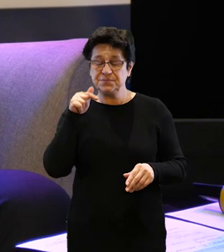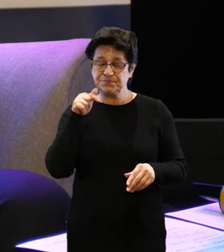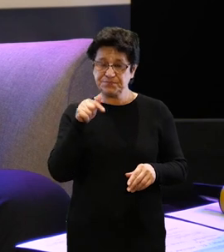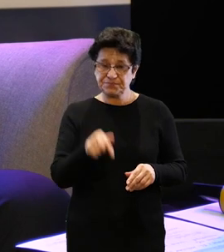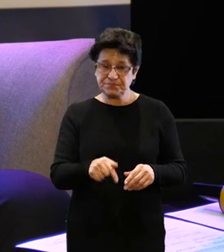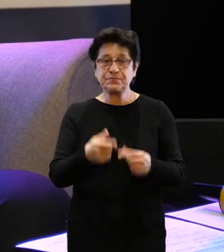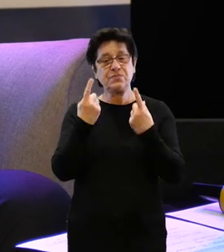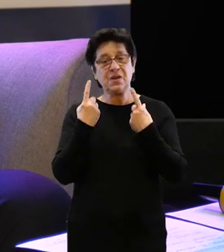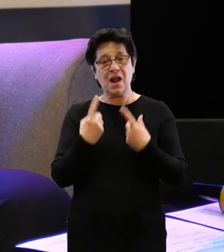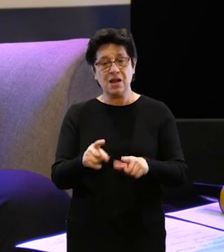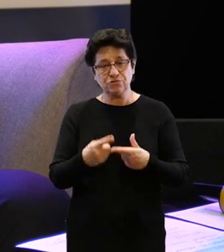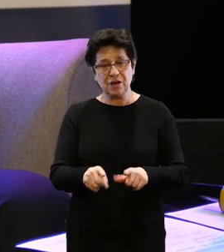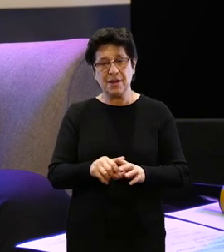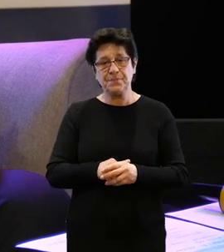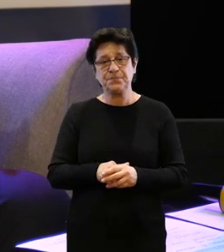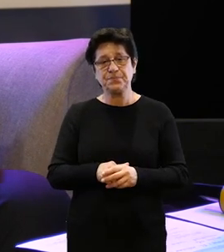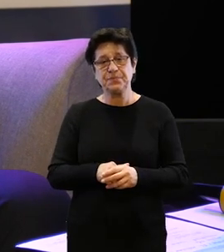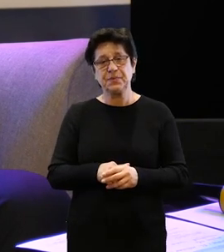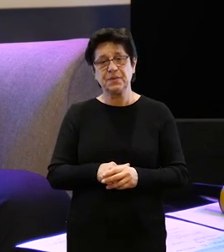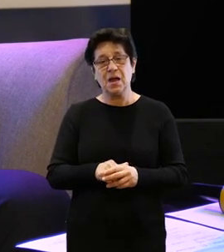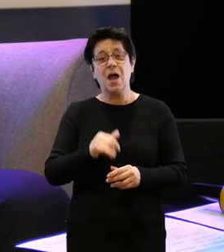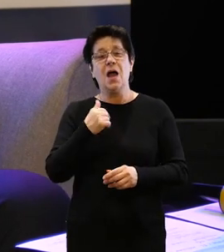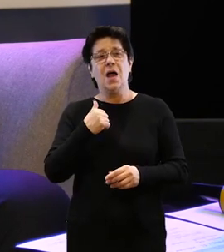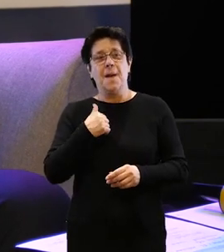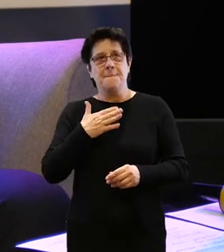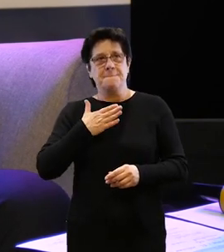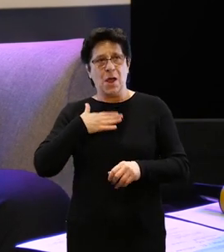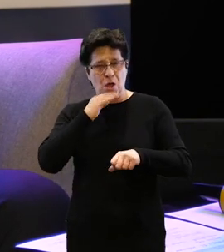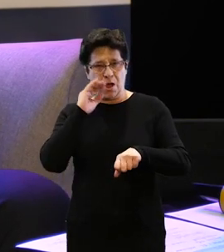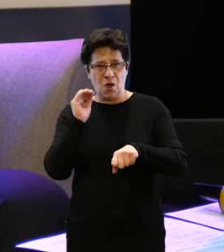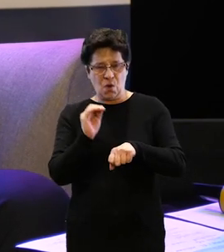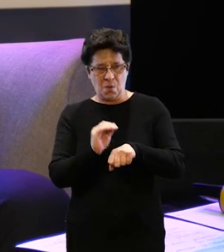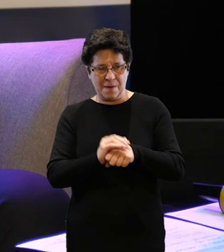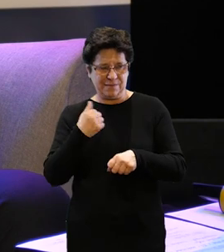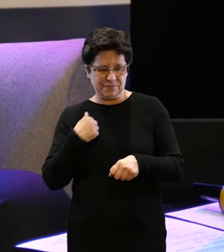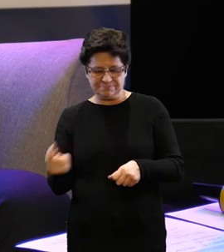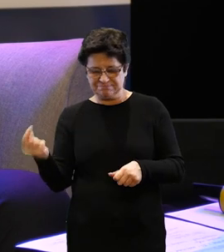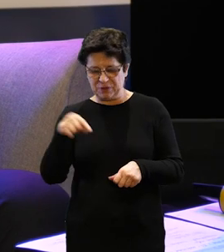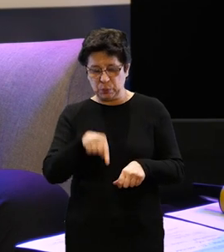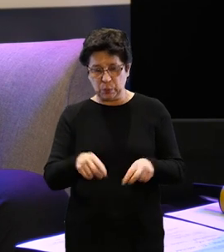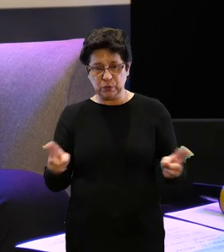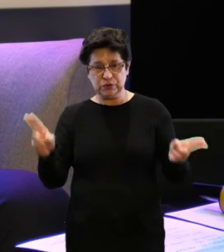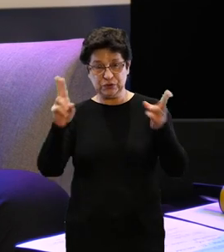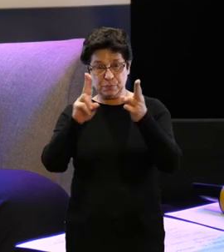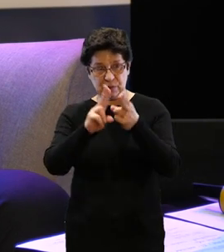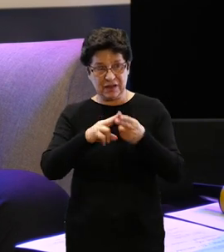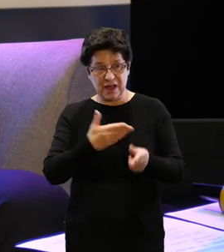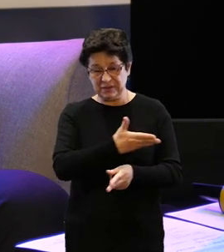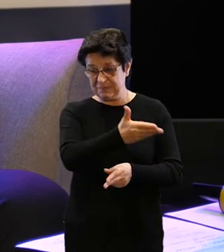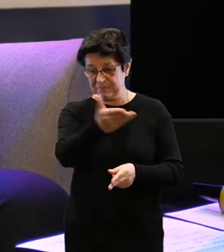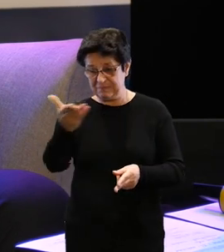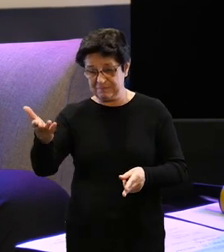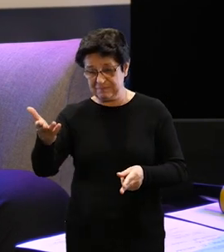umówiłem z biblioteką że jak już miałem umówioną tutaj wizytę i to spotkanie z państwem to